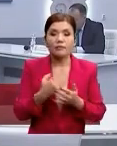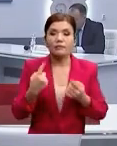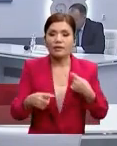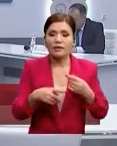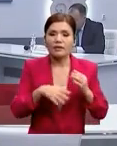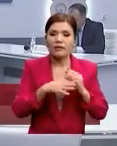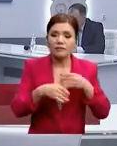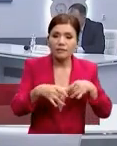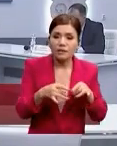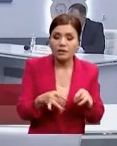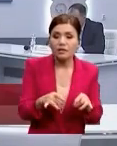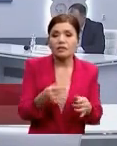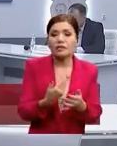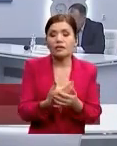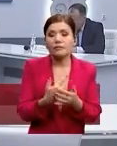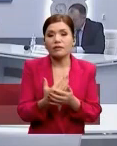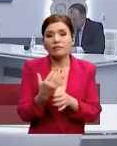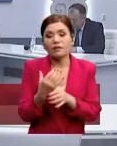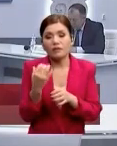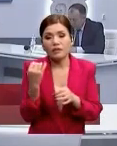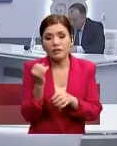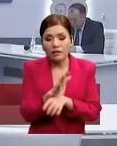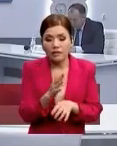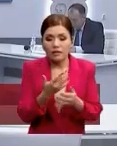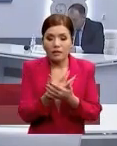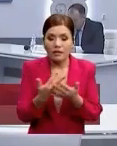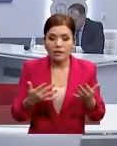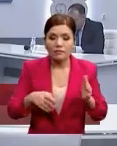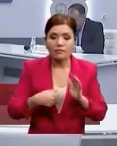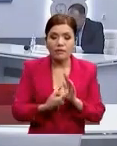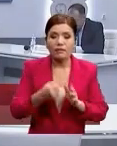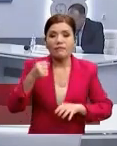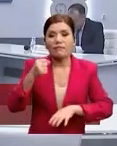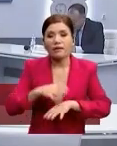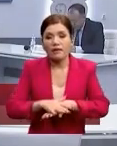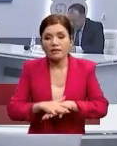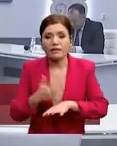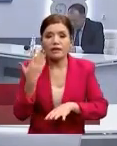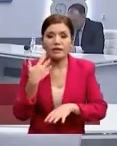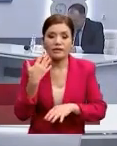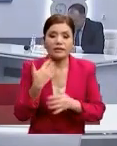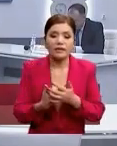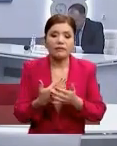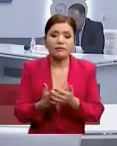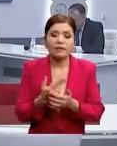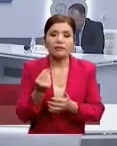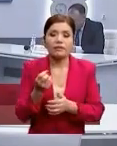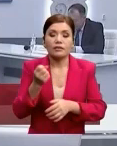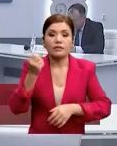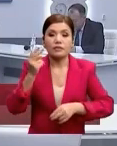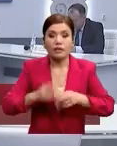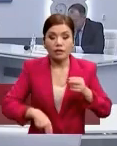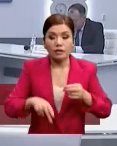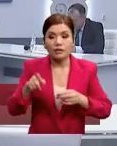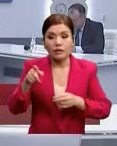вот транспортная, да, логистические вопросы, вопросы, скажем, банковские, когда банковский день завершается